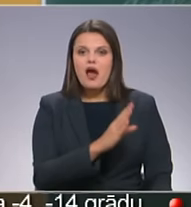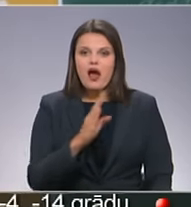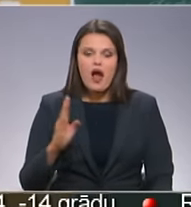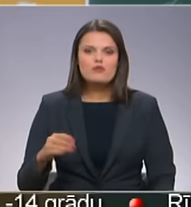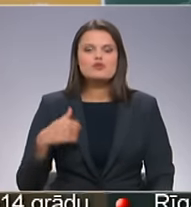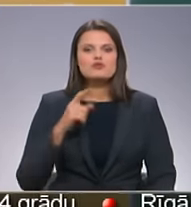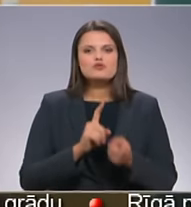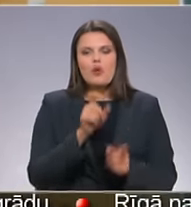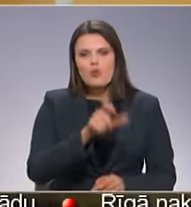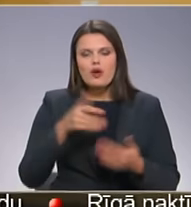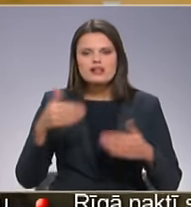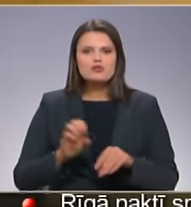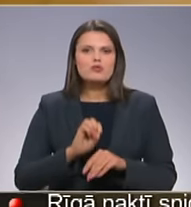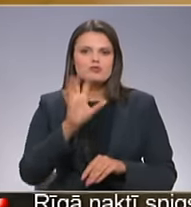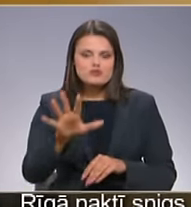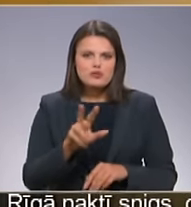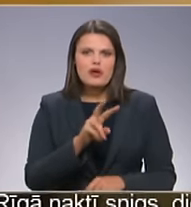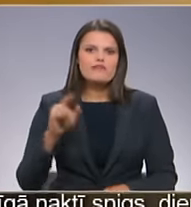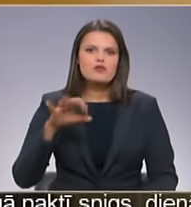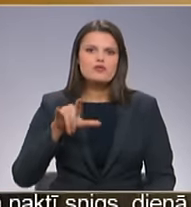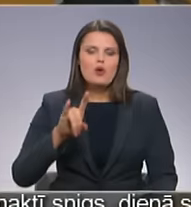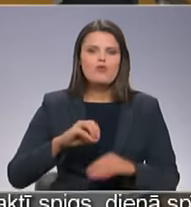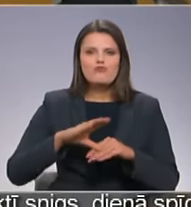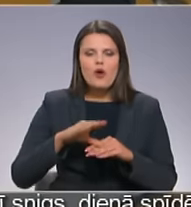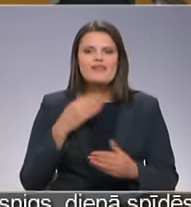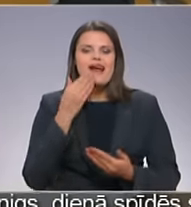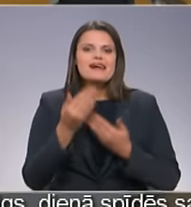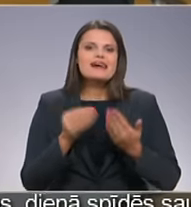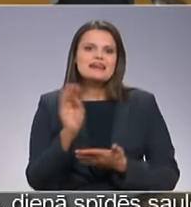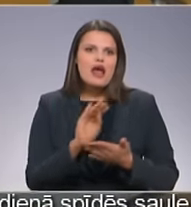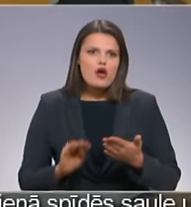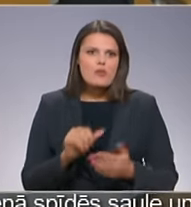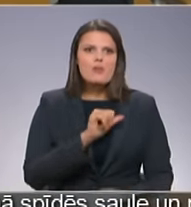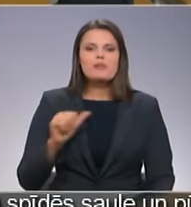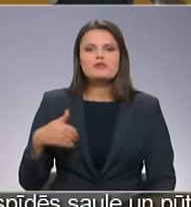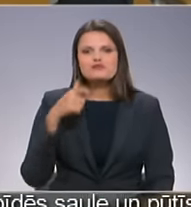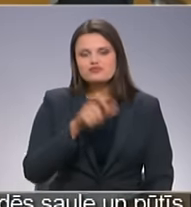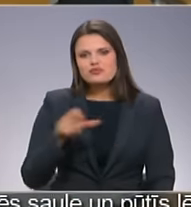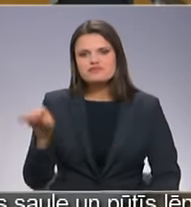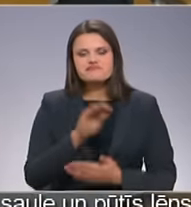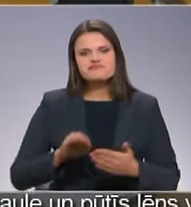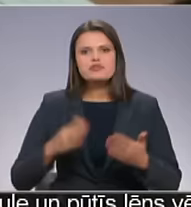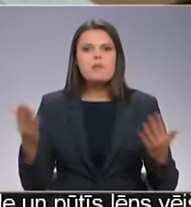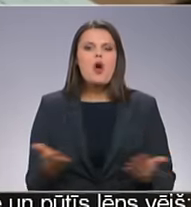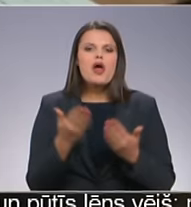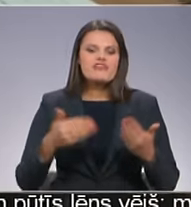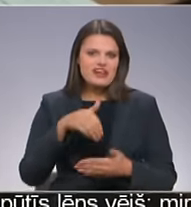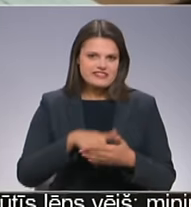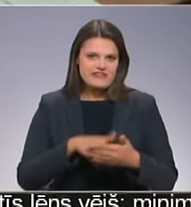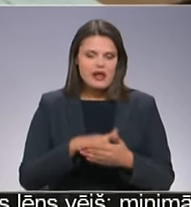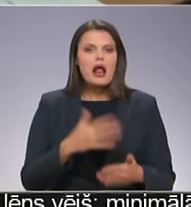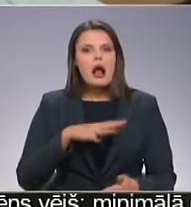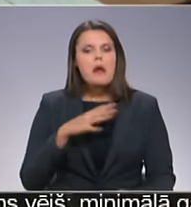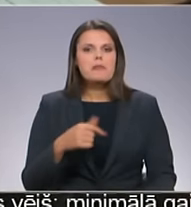viņiem skolotāji jau aizsūtījuši Vītola fondam rekomendācijas un paši skolēni uzrakstījuši motivācijas vēstuli,